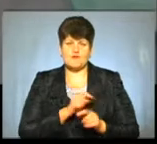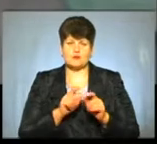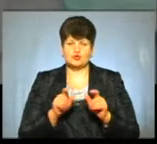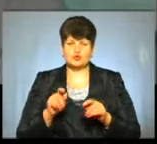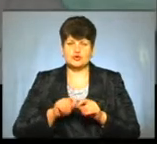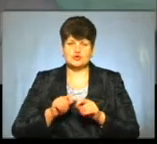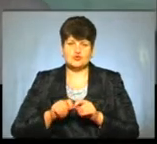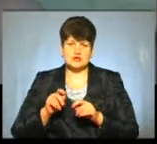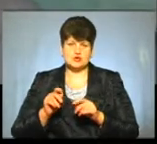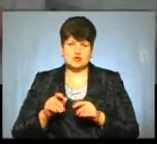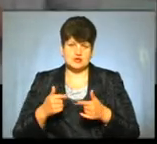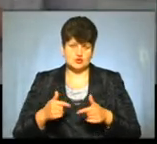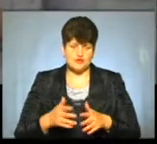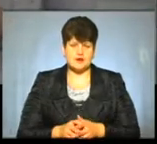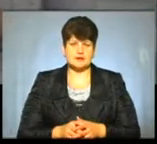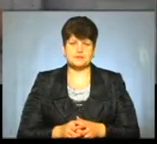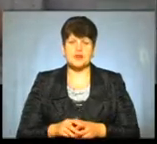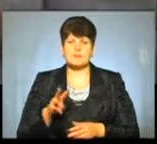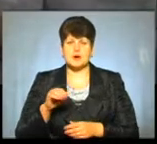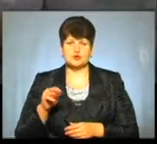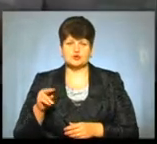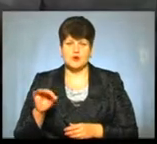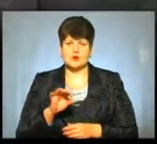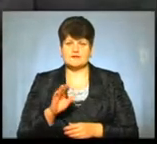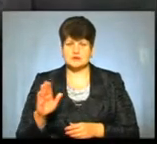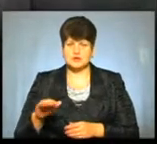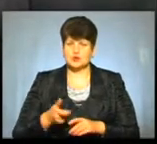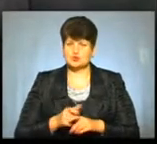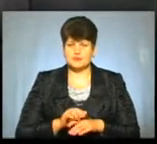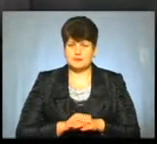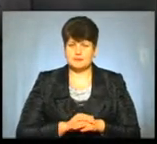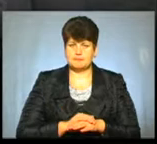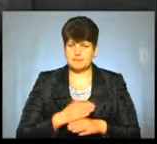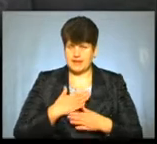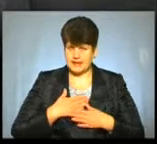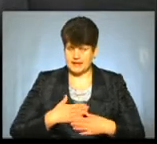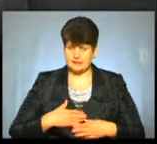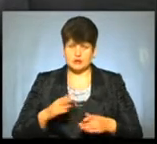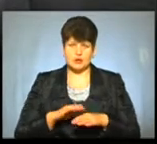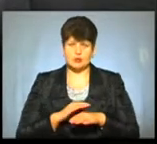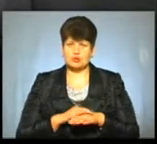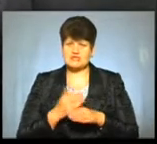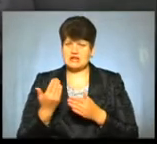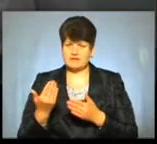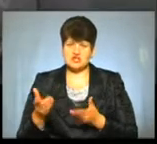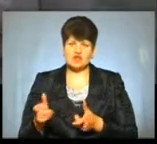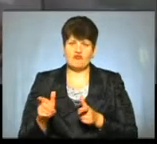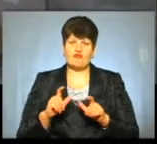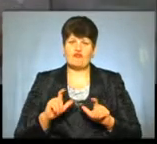пункту тестування Наталія Смук. Мочула Ольга Васильівна, дуже приємно. І, будь ласка, ваш виклик.